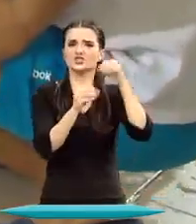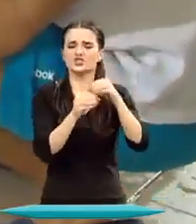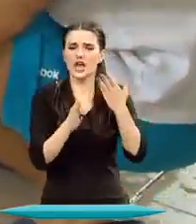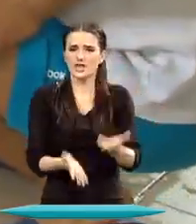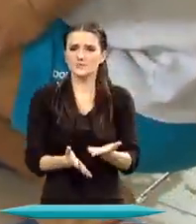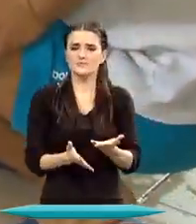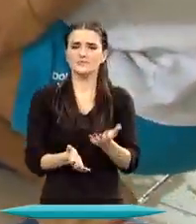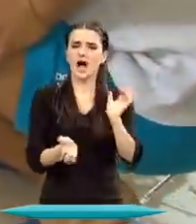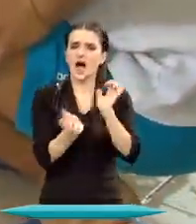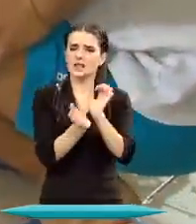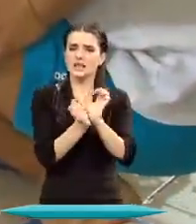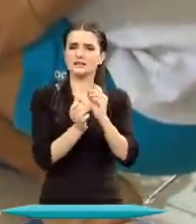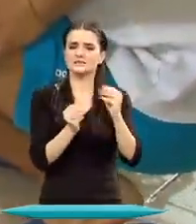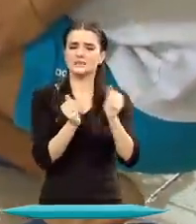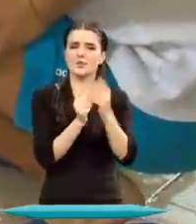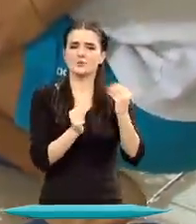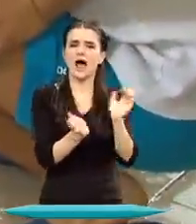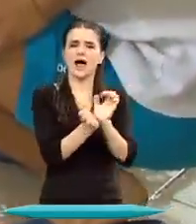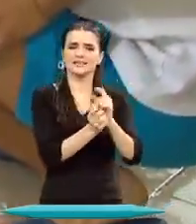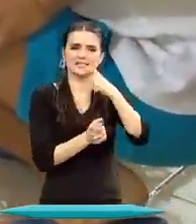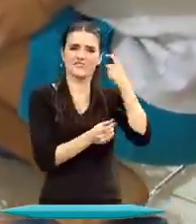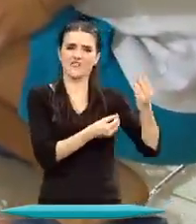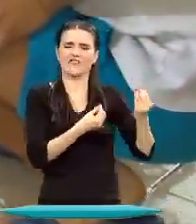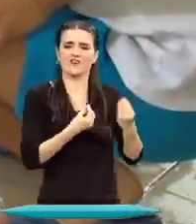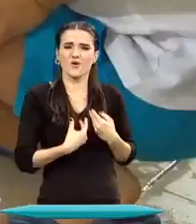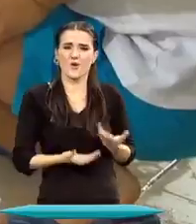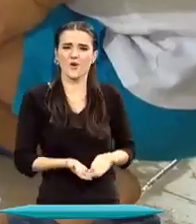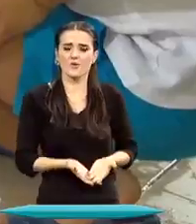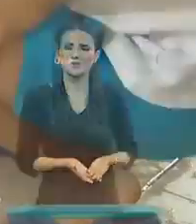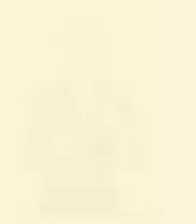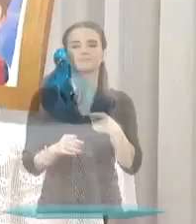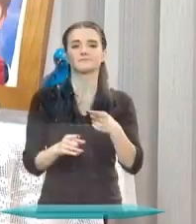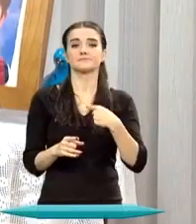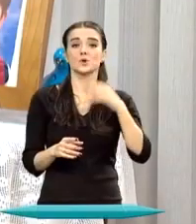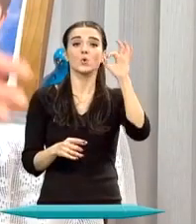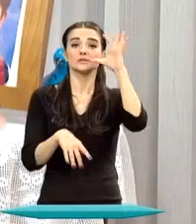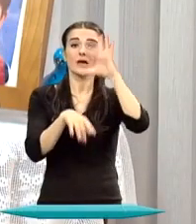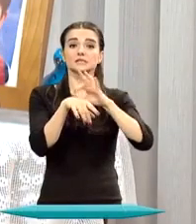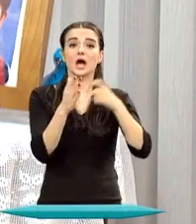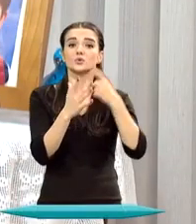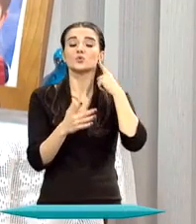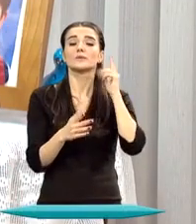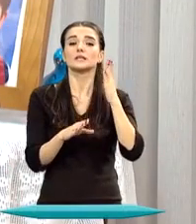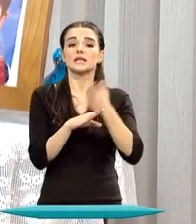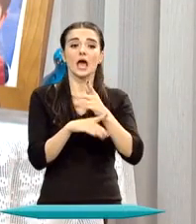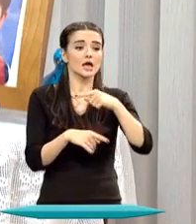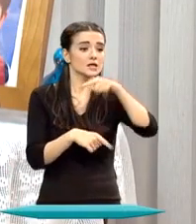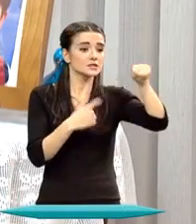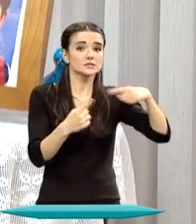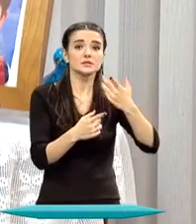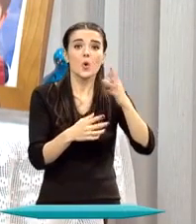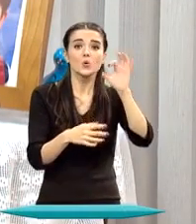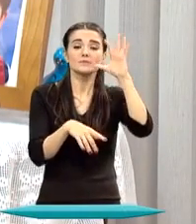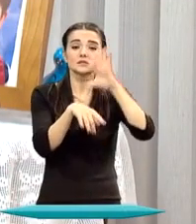etmek ve onları özel kabul etmekle mümkün. Biz otizmi duymadık çünkü etrafta otistik